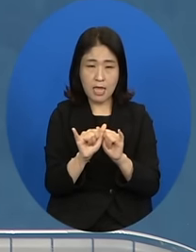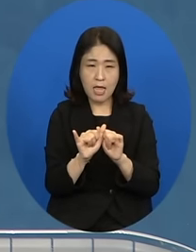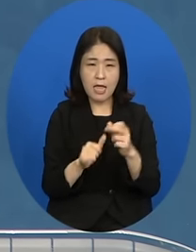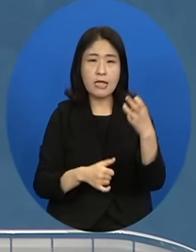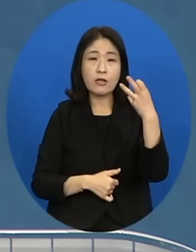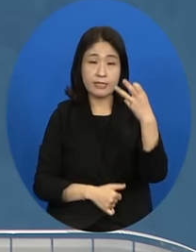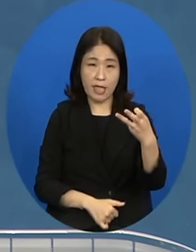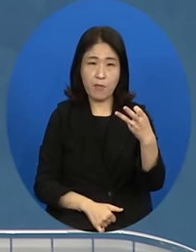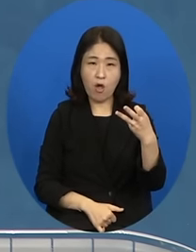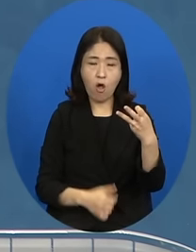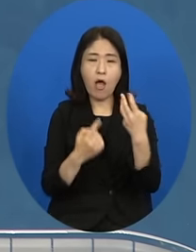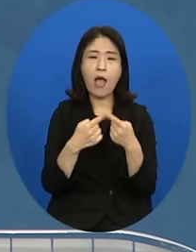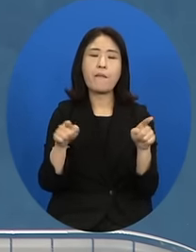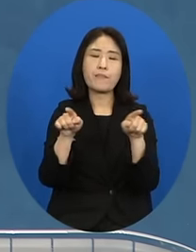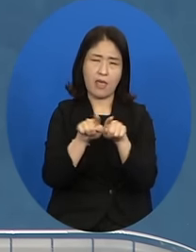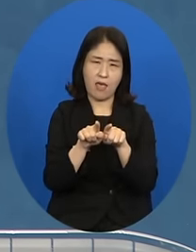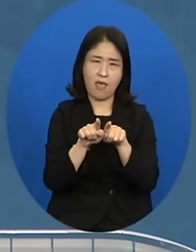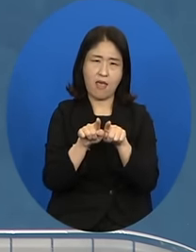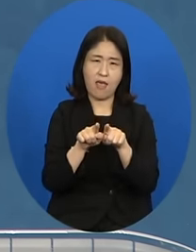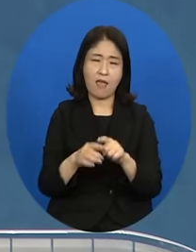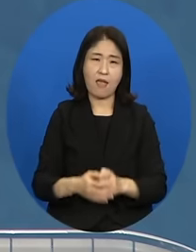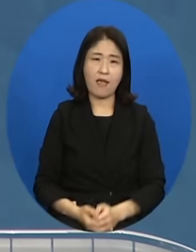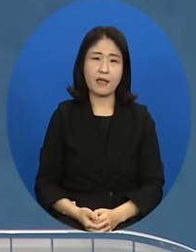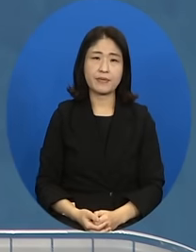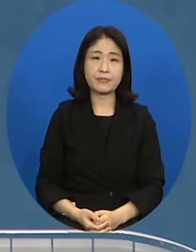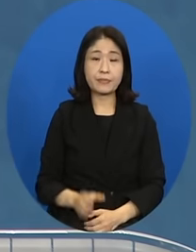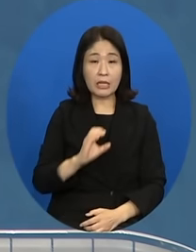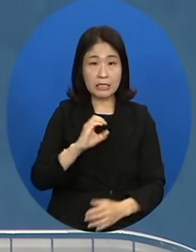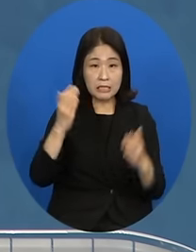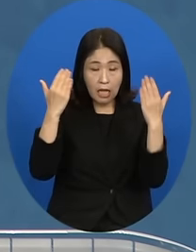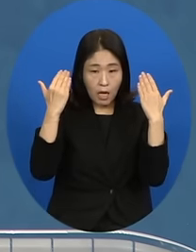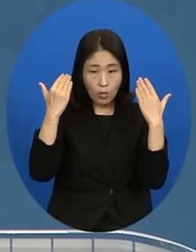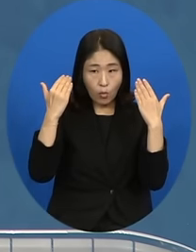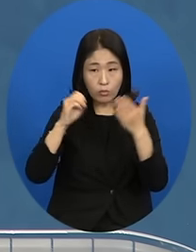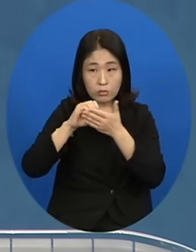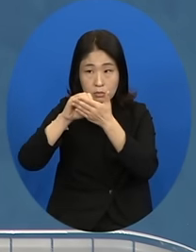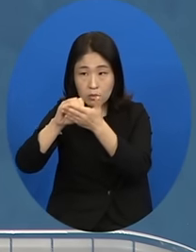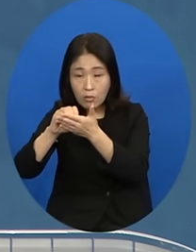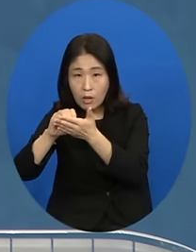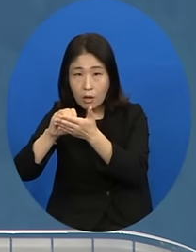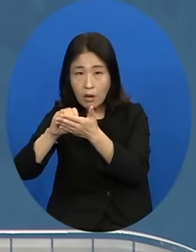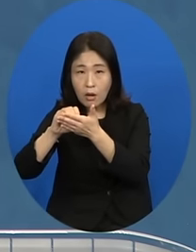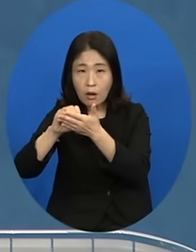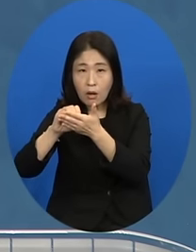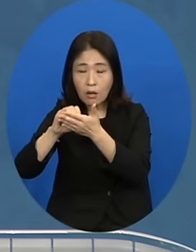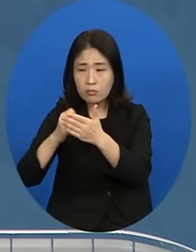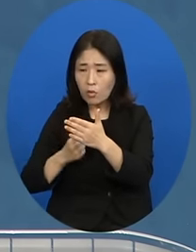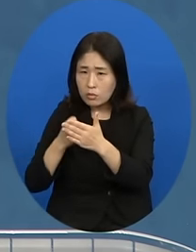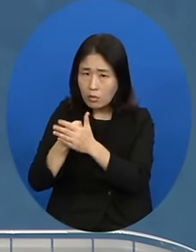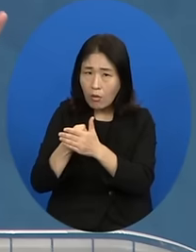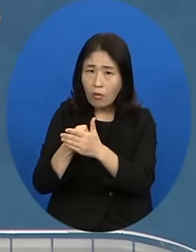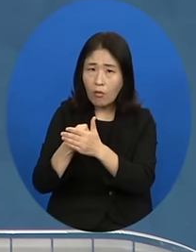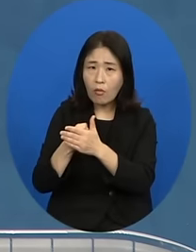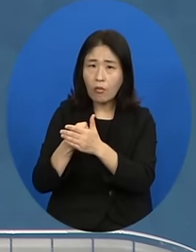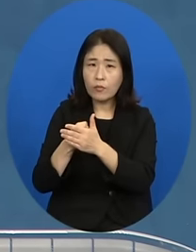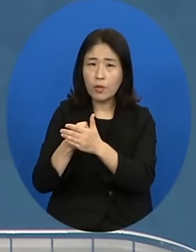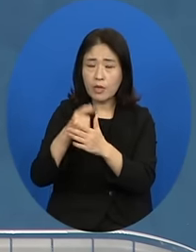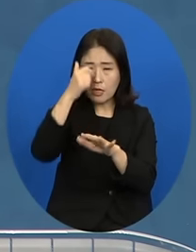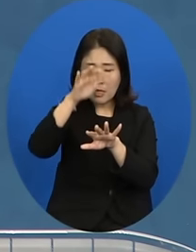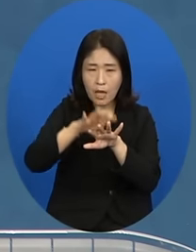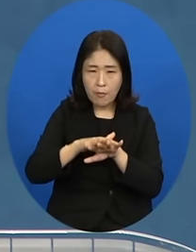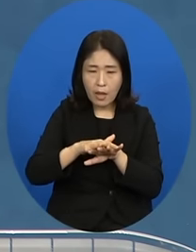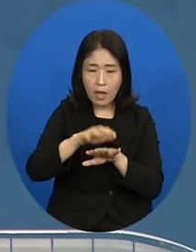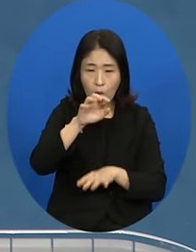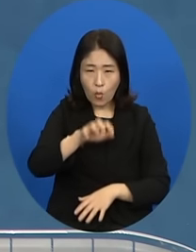이 일에 함께하기로 했습니다. 신학교에 들어갈 날짜를 정하고 그리고 예배 강당을 꾸미고